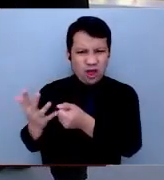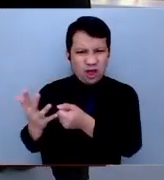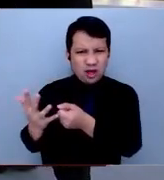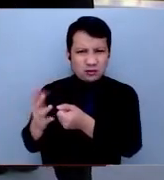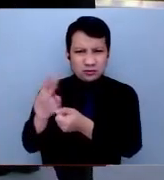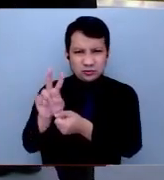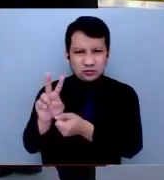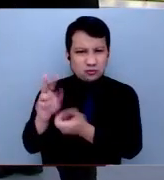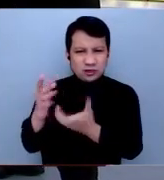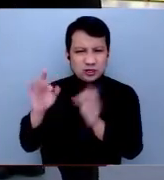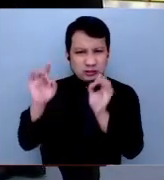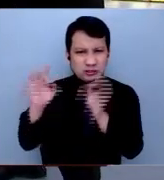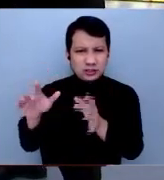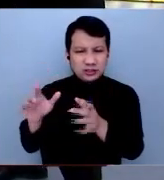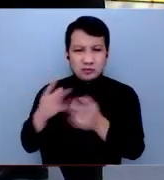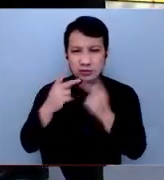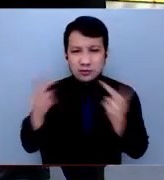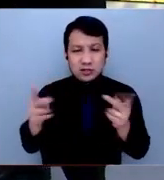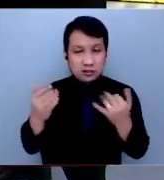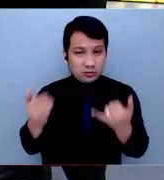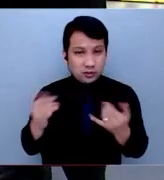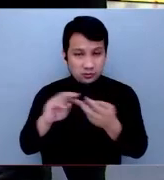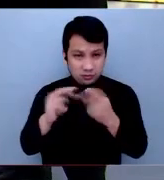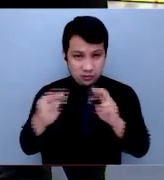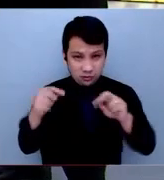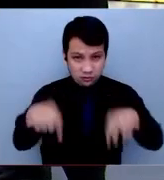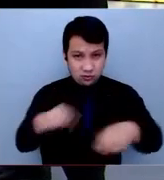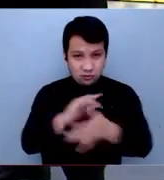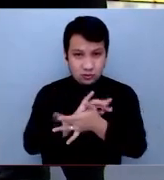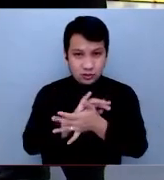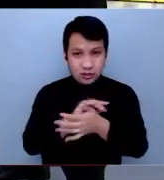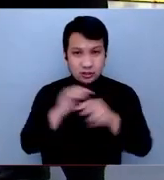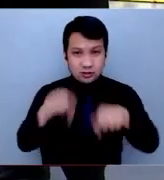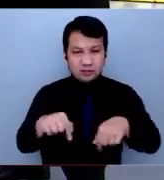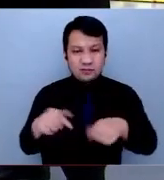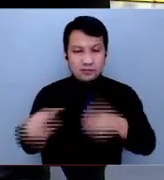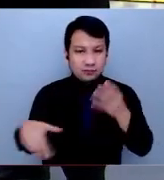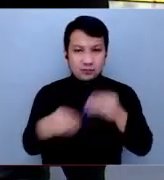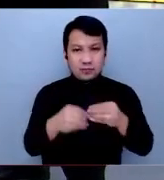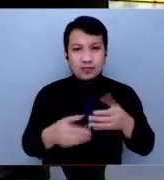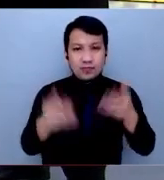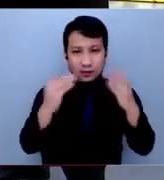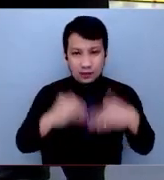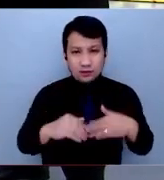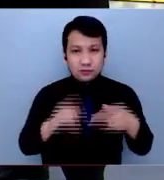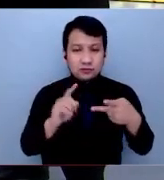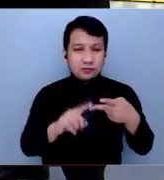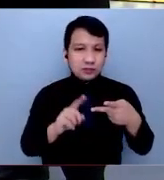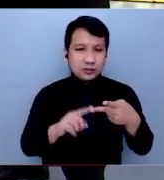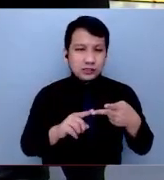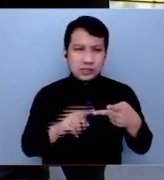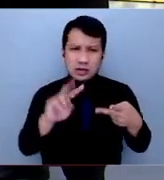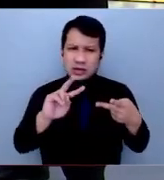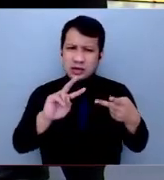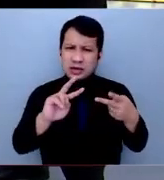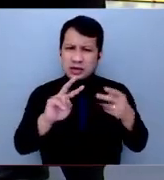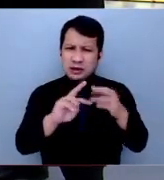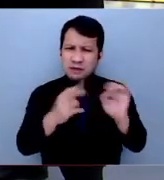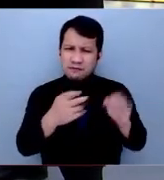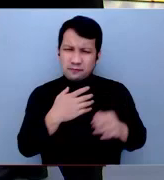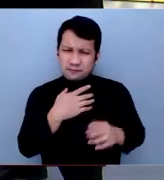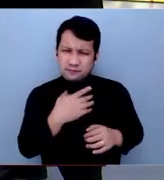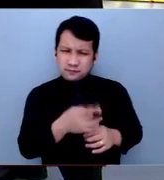health. Karamihan po ng mga COVID variants dito po napupunta. Ang sunod ay ang variant of interest kung saan may